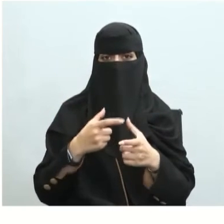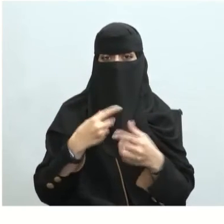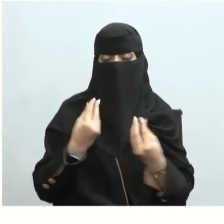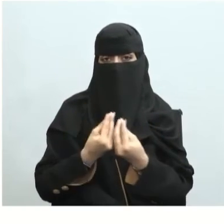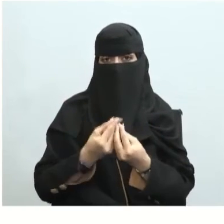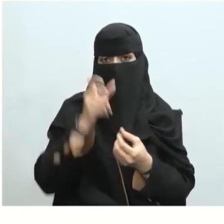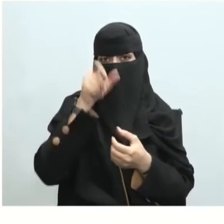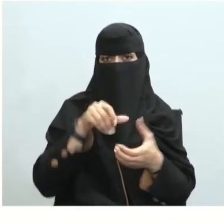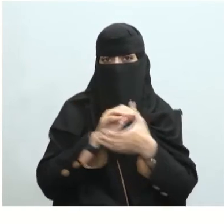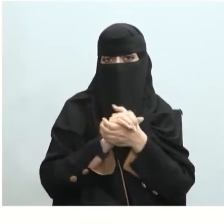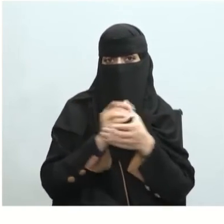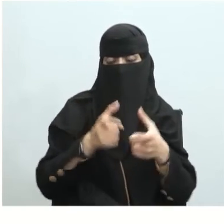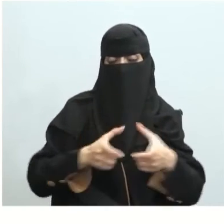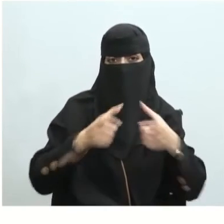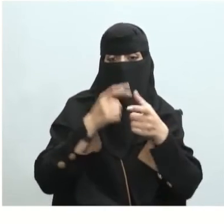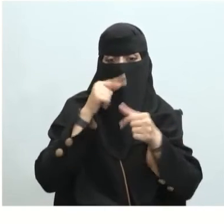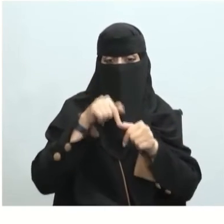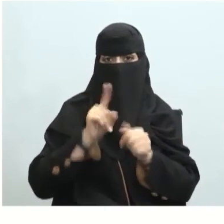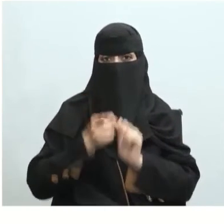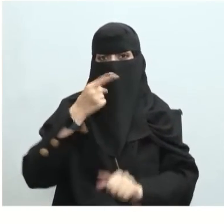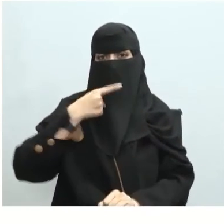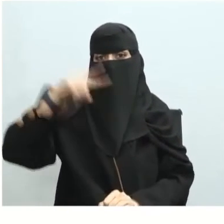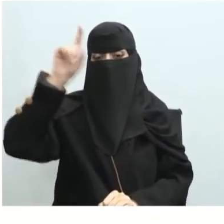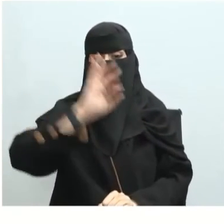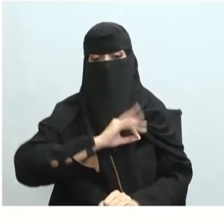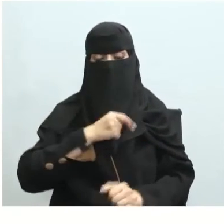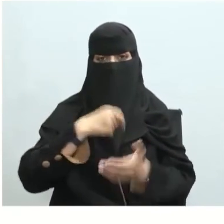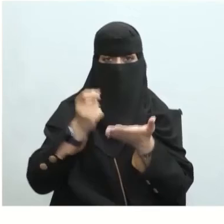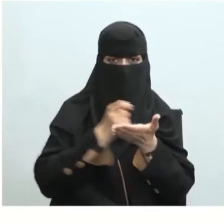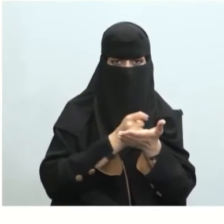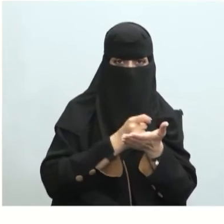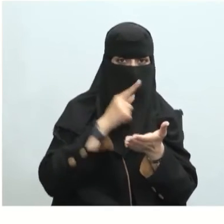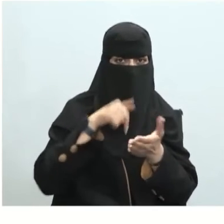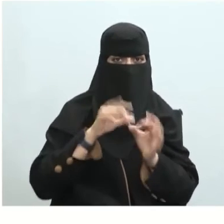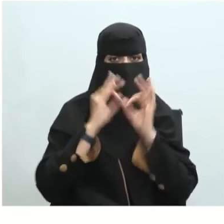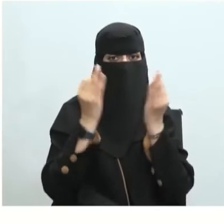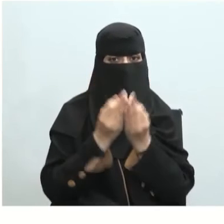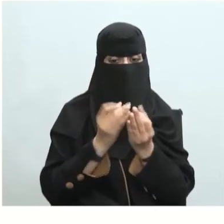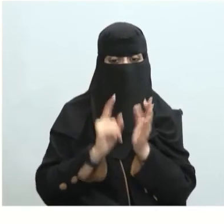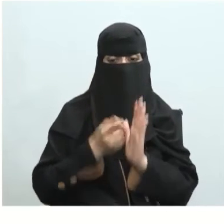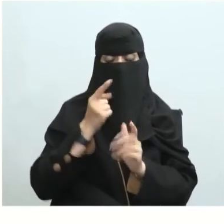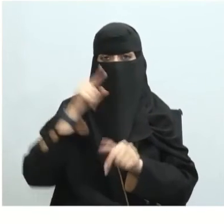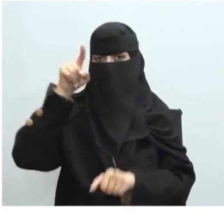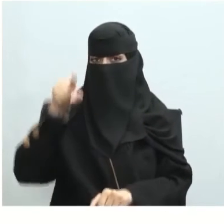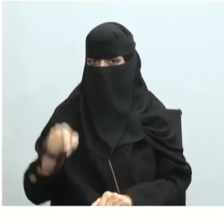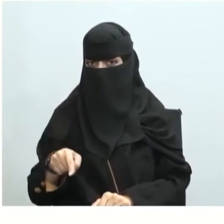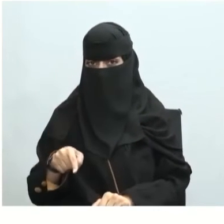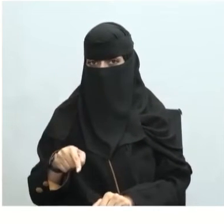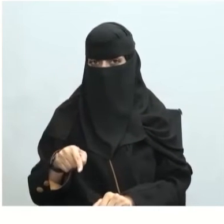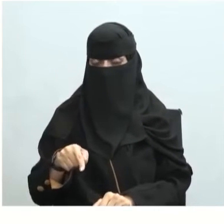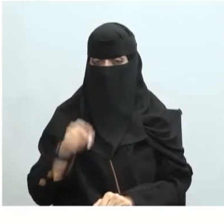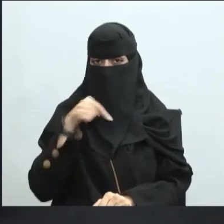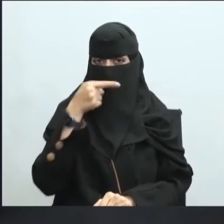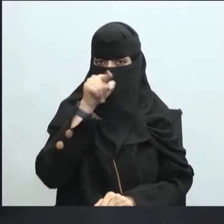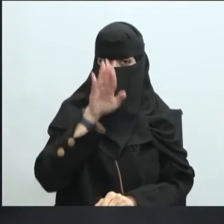الكتابيه الاتيه هنا بسم الله الرحمن الرحيم محضر اجتماع محضر اجتماع لو قلنا مثلا بامكانك ان تكمل انت او